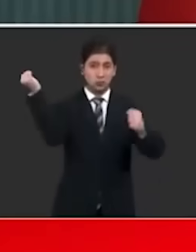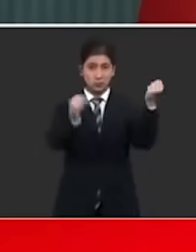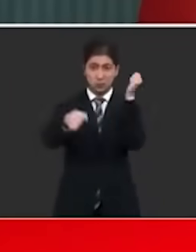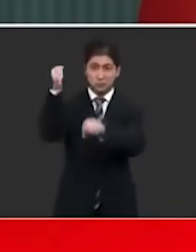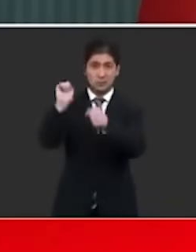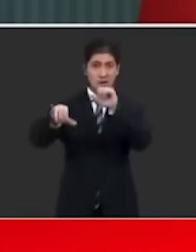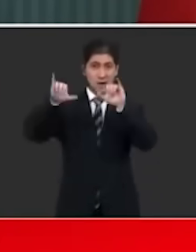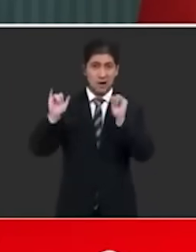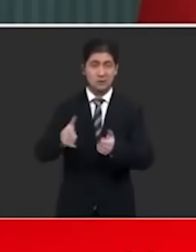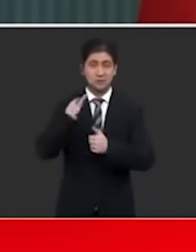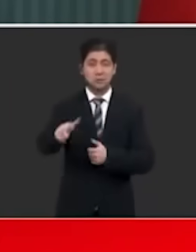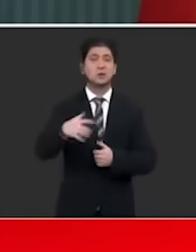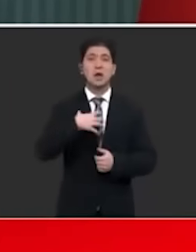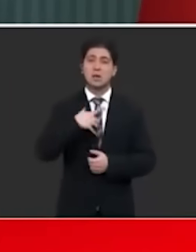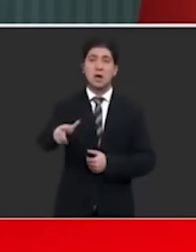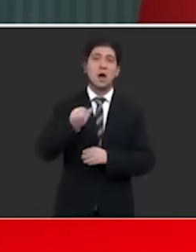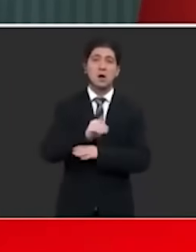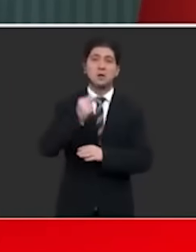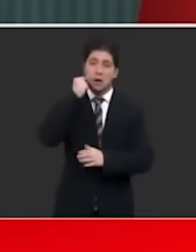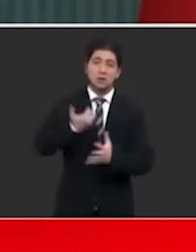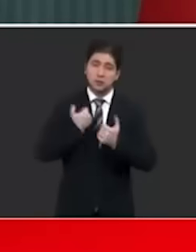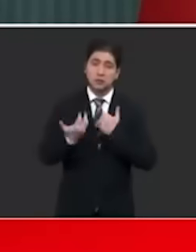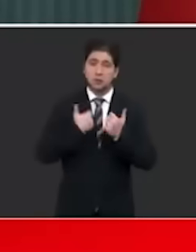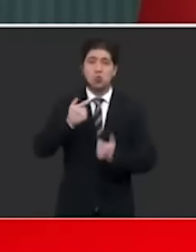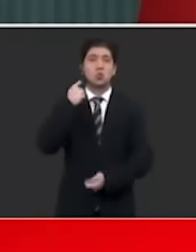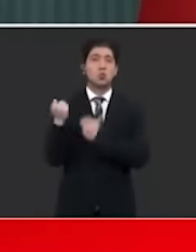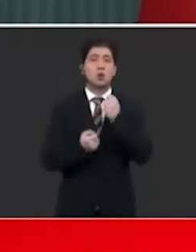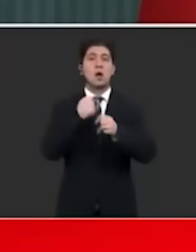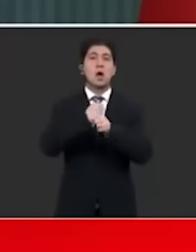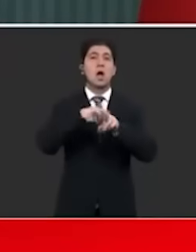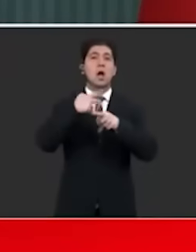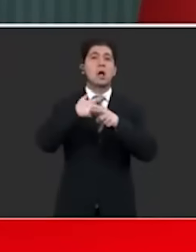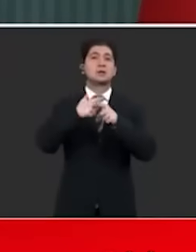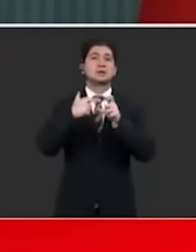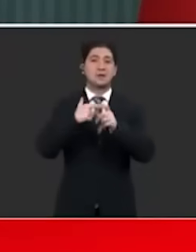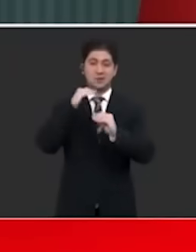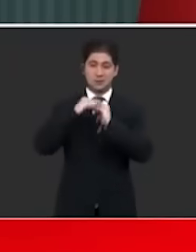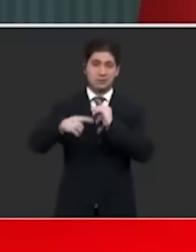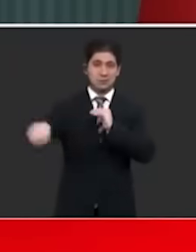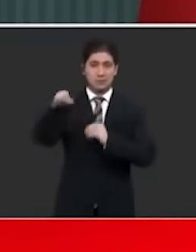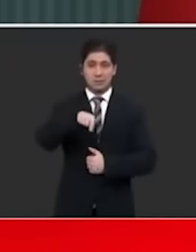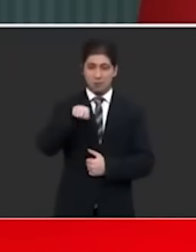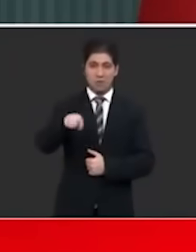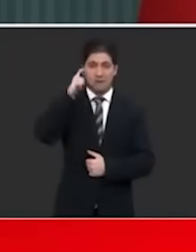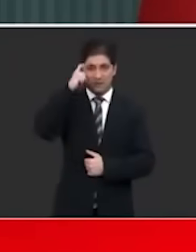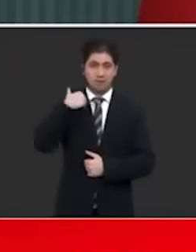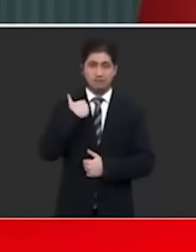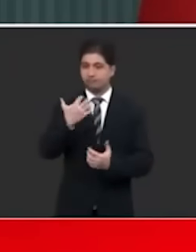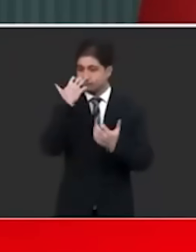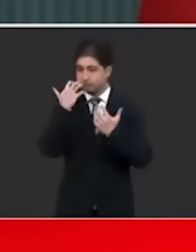altında hayatta kalma mücadelesi veren Gazze halkına da bu anlayışla sahip